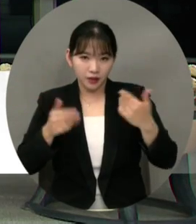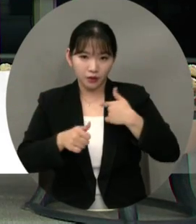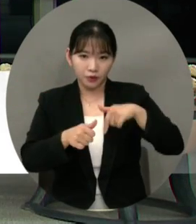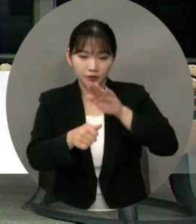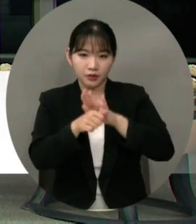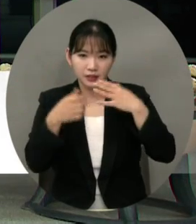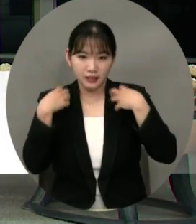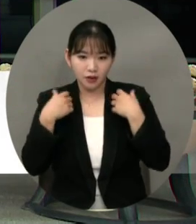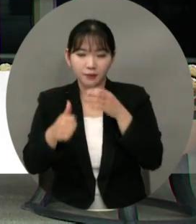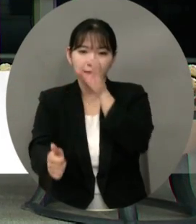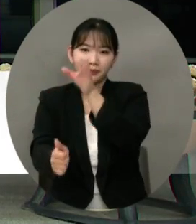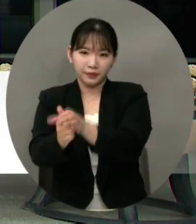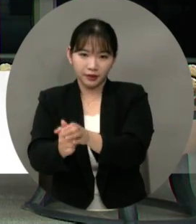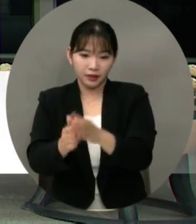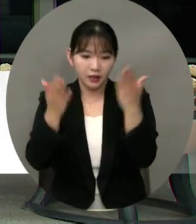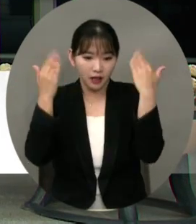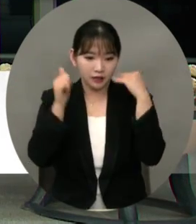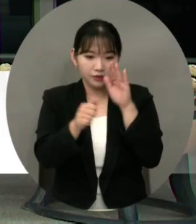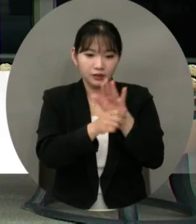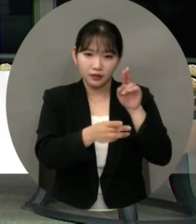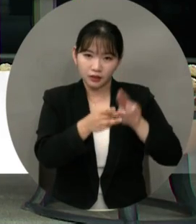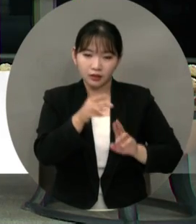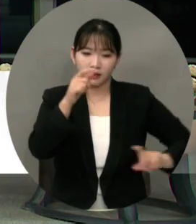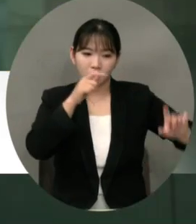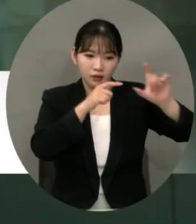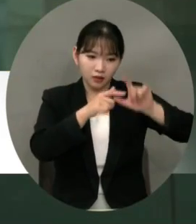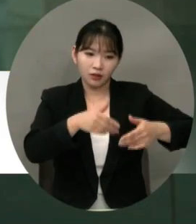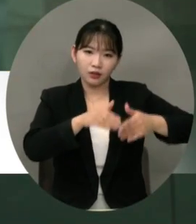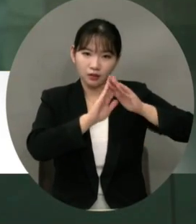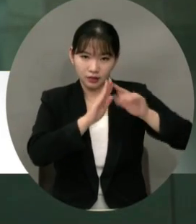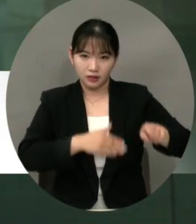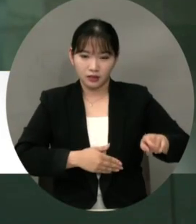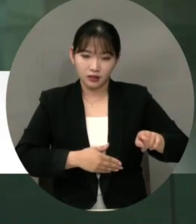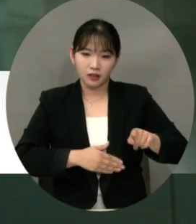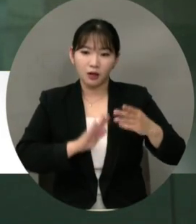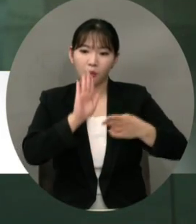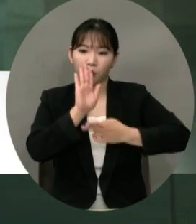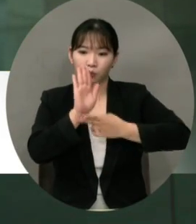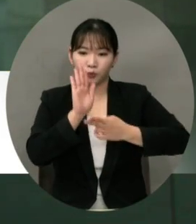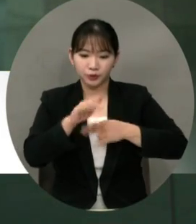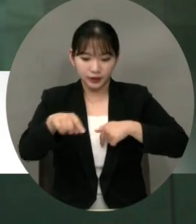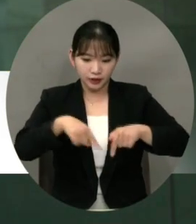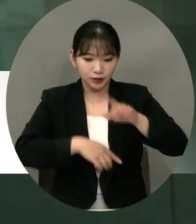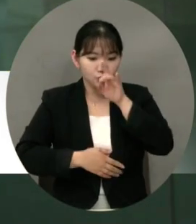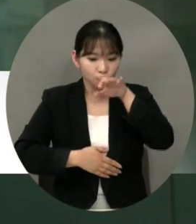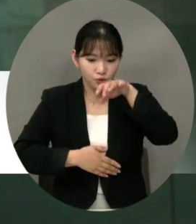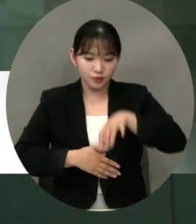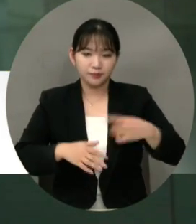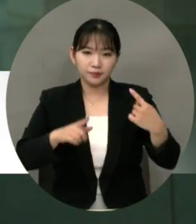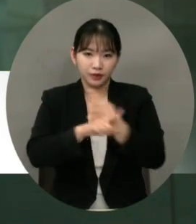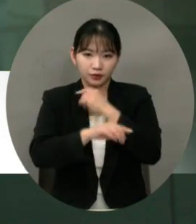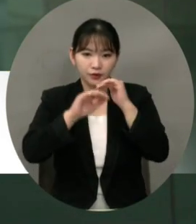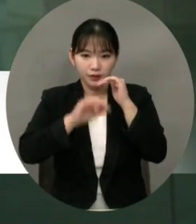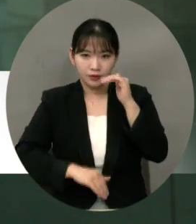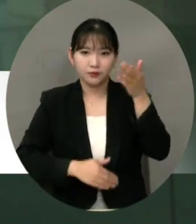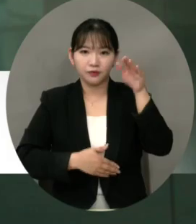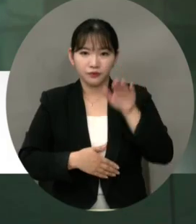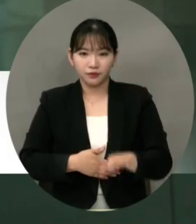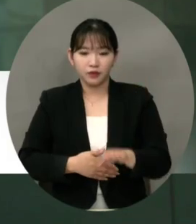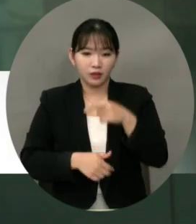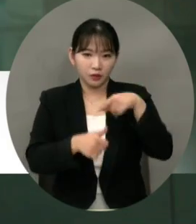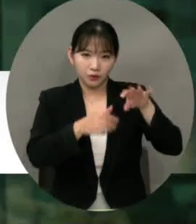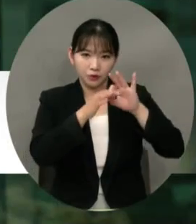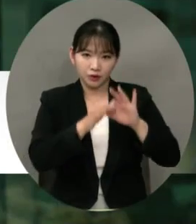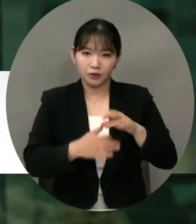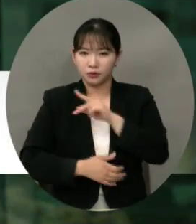지원청으로 이관하고 학교 지원 센터를 추가 설치하는 한편 본청을 정책 중심으로 전환하는 내용이지만 교육